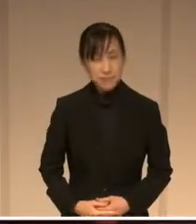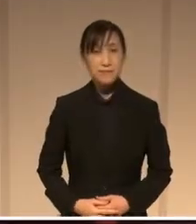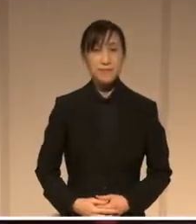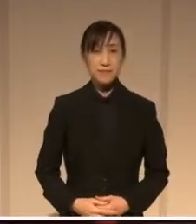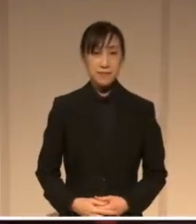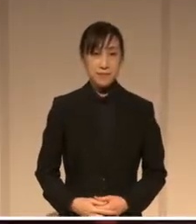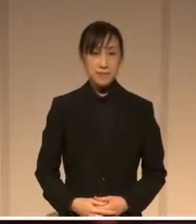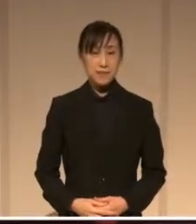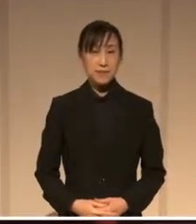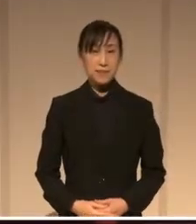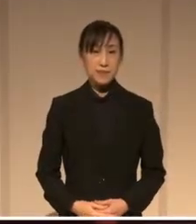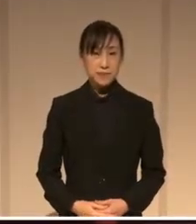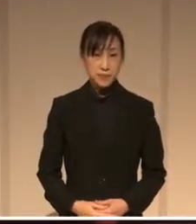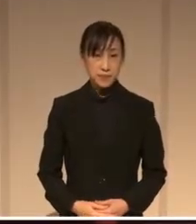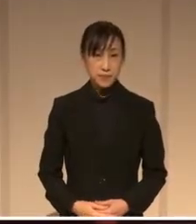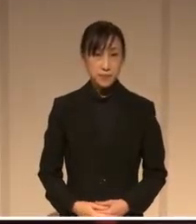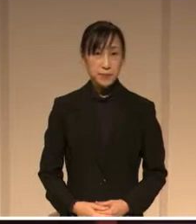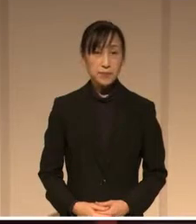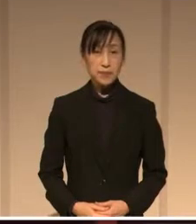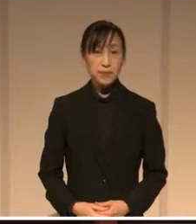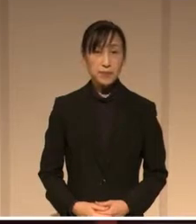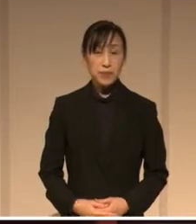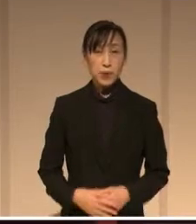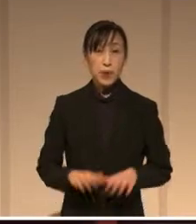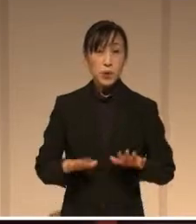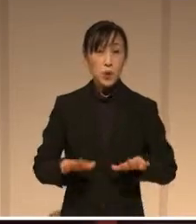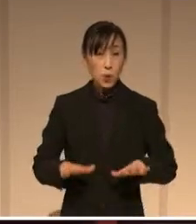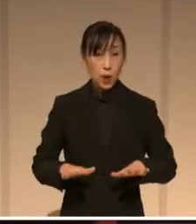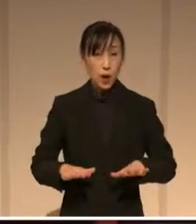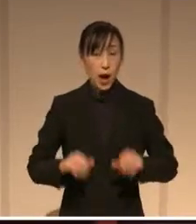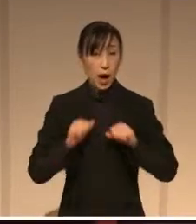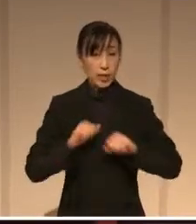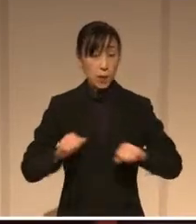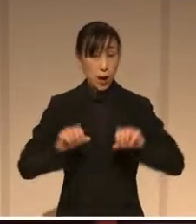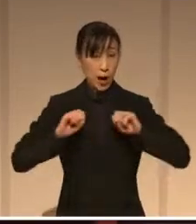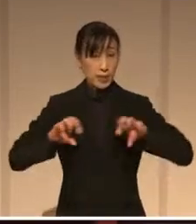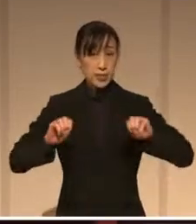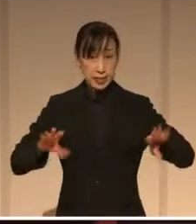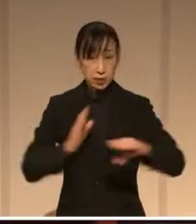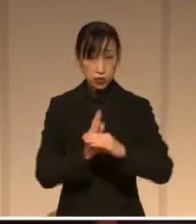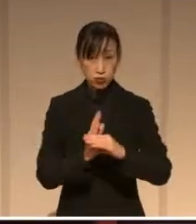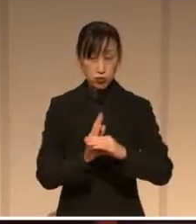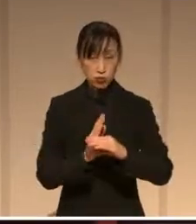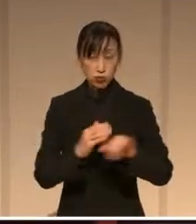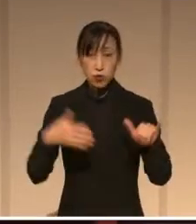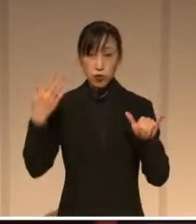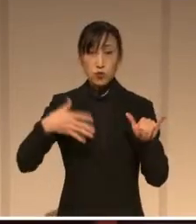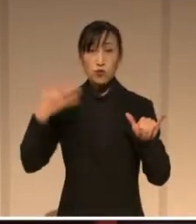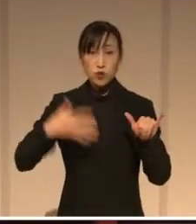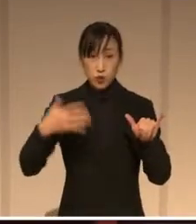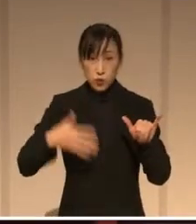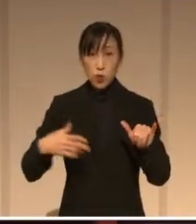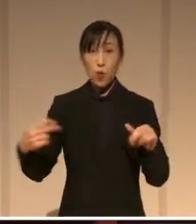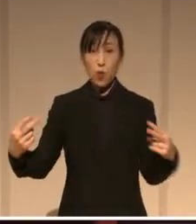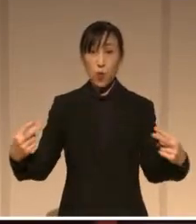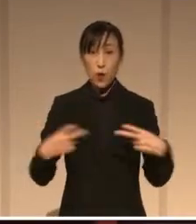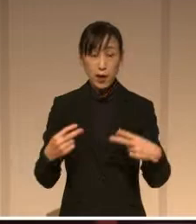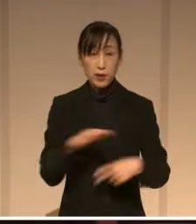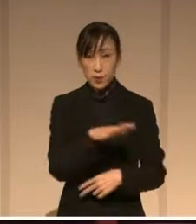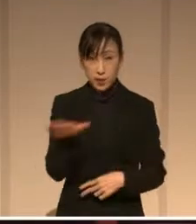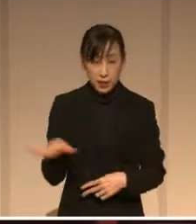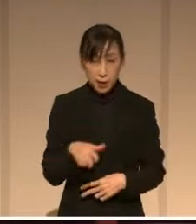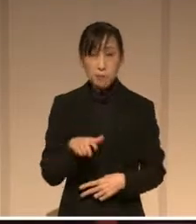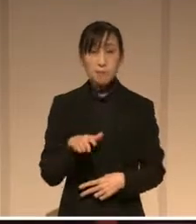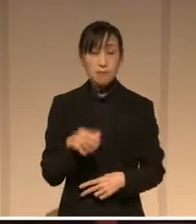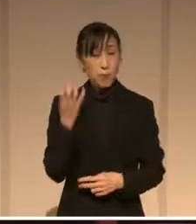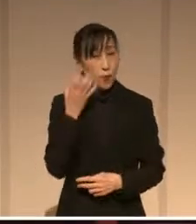ますピア no 本日は生配信ということでyoutube をご覧の皆さんぜひコメントや感想などもお